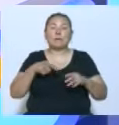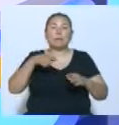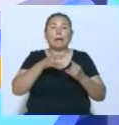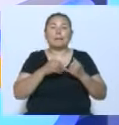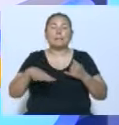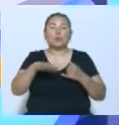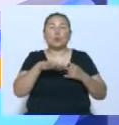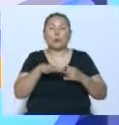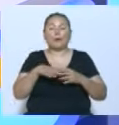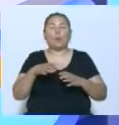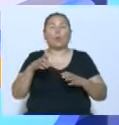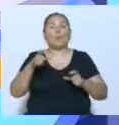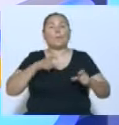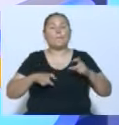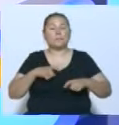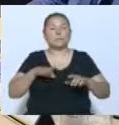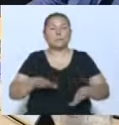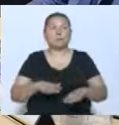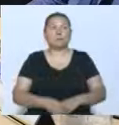территории вуза. Подробнее в следующем сюжете.